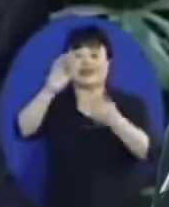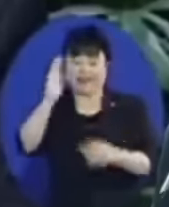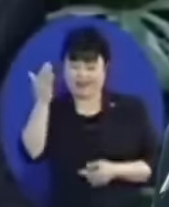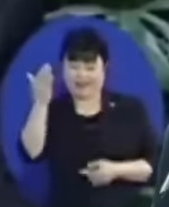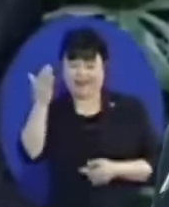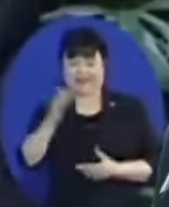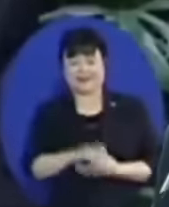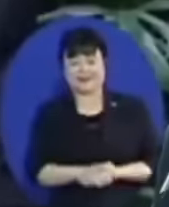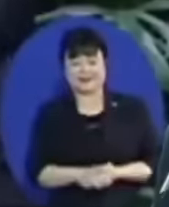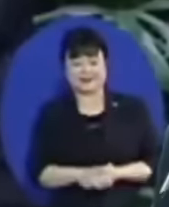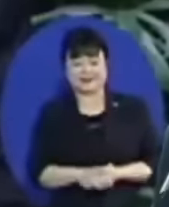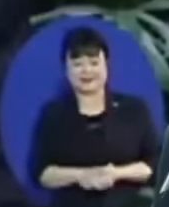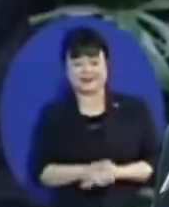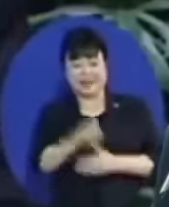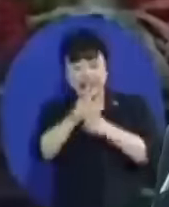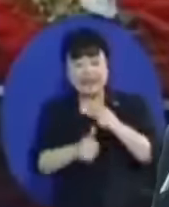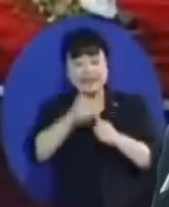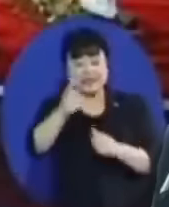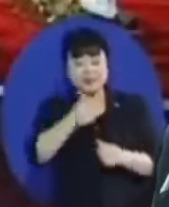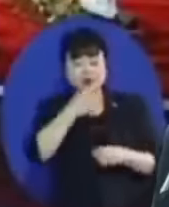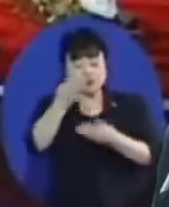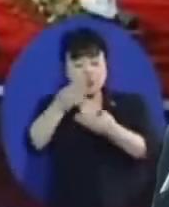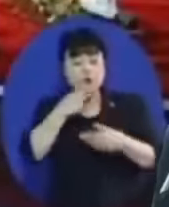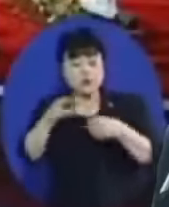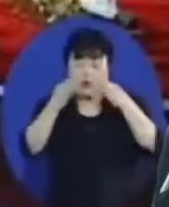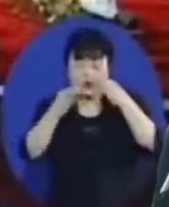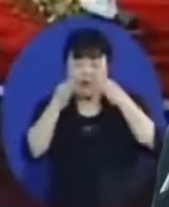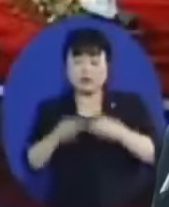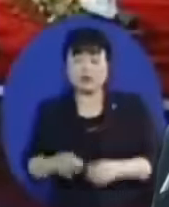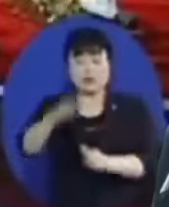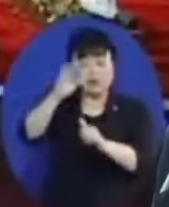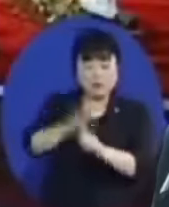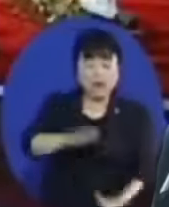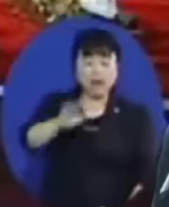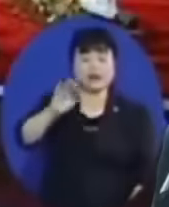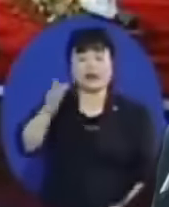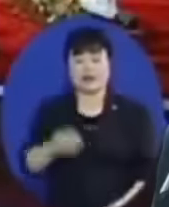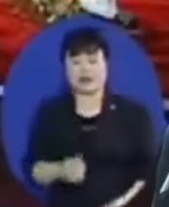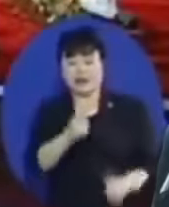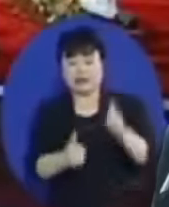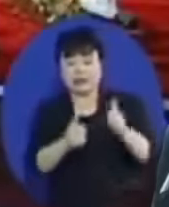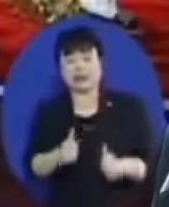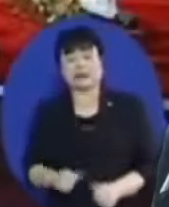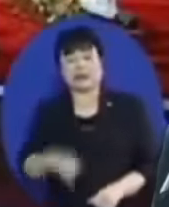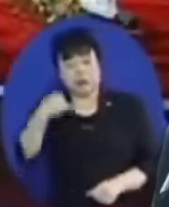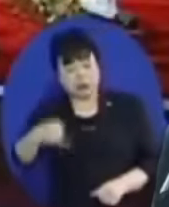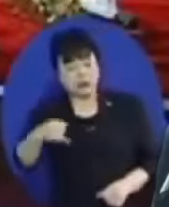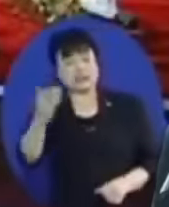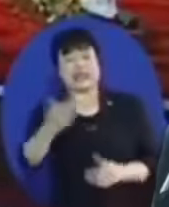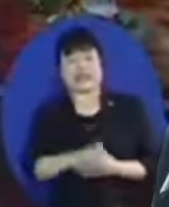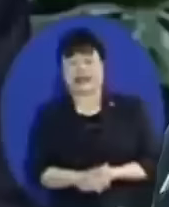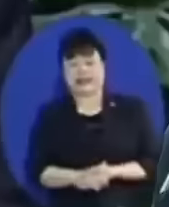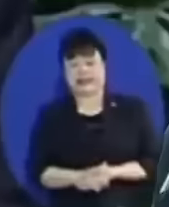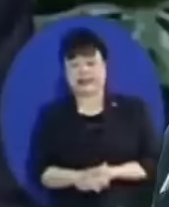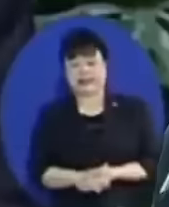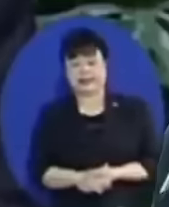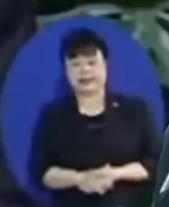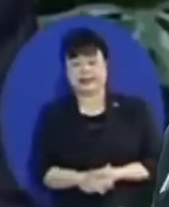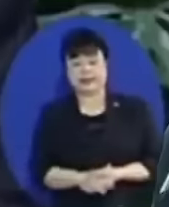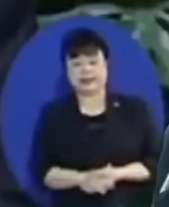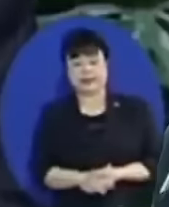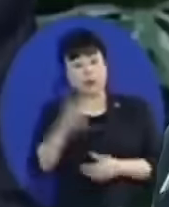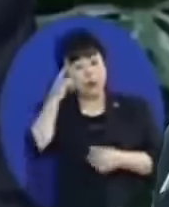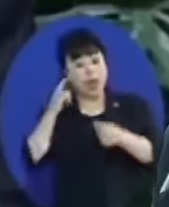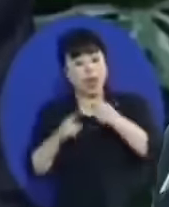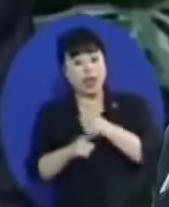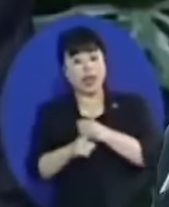것입니다. 하나님이 축복해 주지 아니하시면 잘 달리는 사람도 꼴찌를 할 수 있는 것입니다.